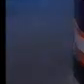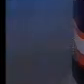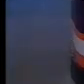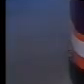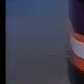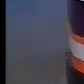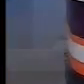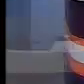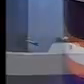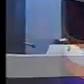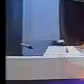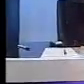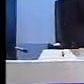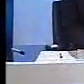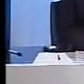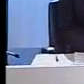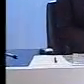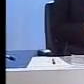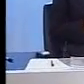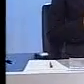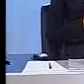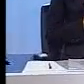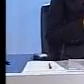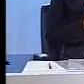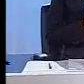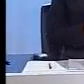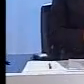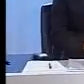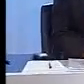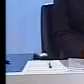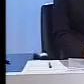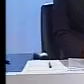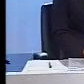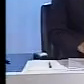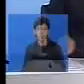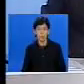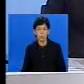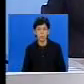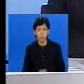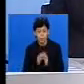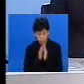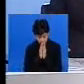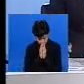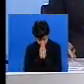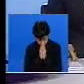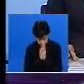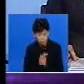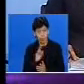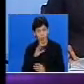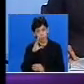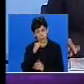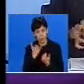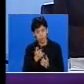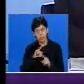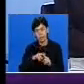ส วัสดีค่ะ สวัสดีค่ะขอต้อนรับเข้าสู่ข่าวพักค่ำ